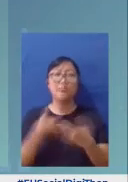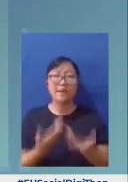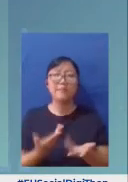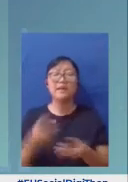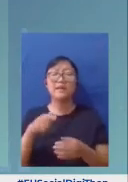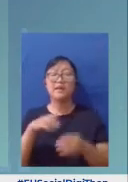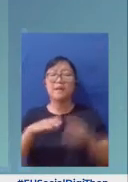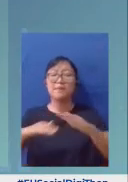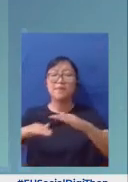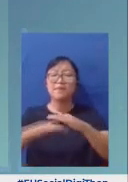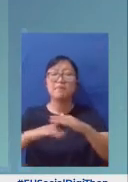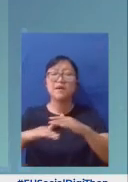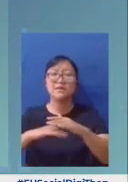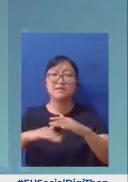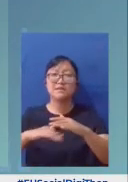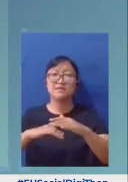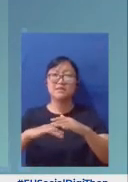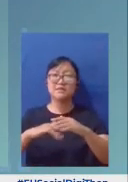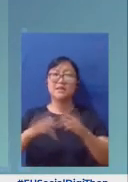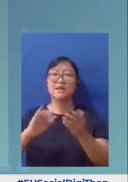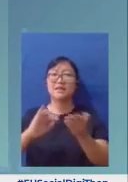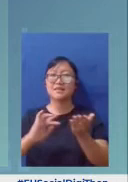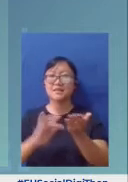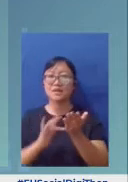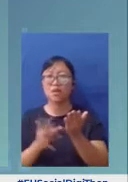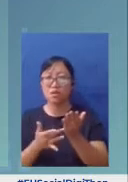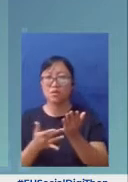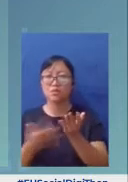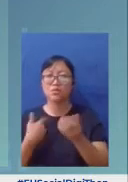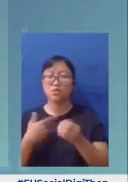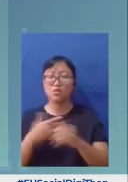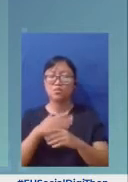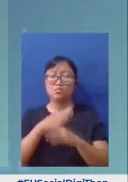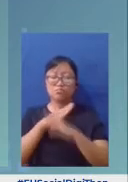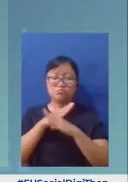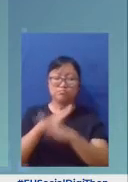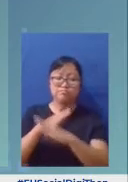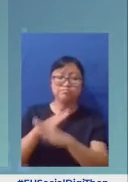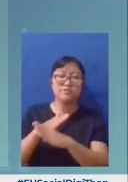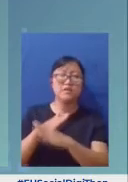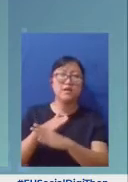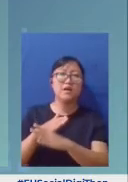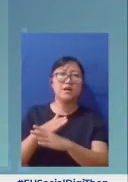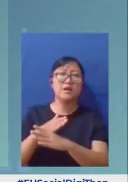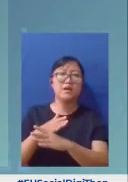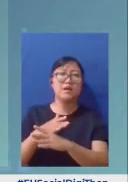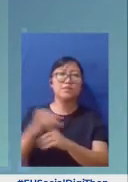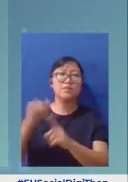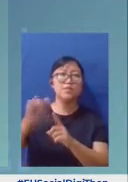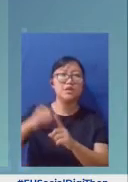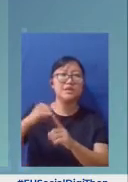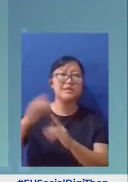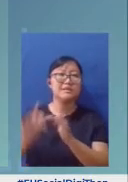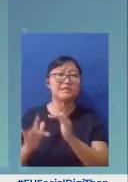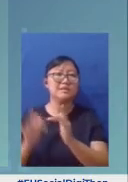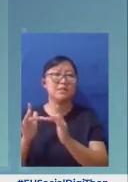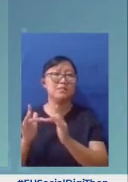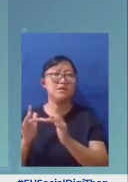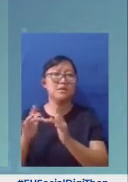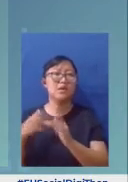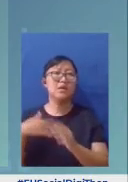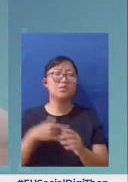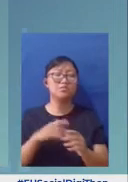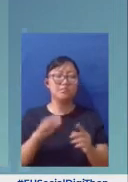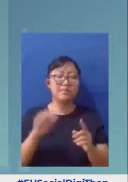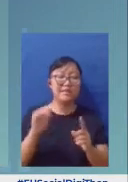korban cyberbullying. Bisa berupa prevensi, pencegahan, atau di aspek pemulihan korban yang mengalami cyberbullying ya.